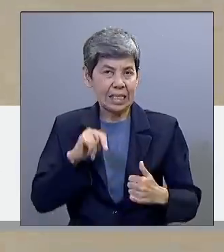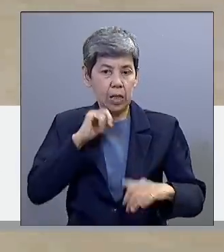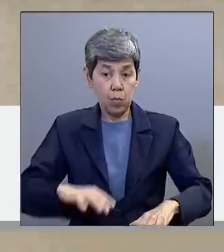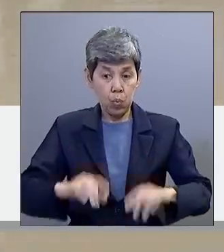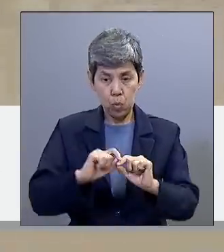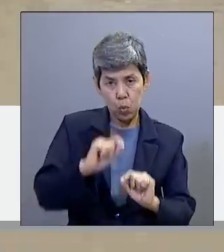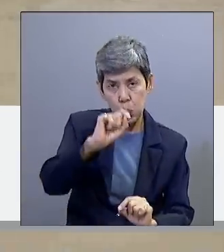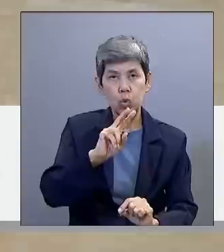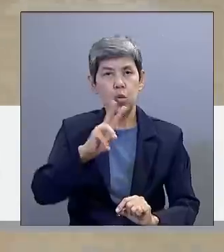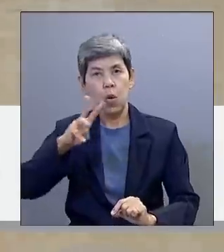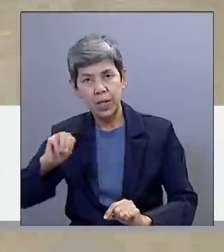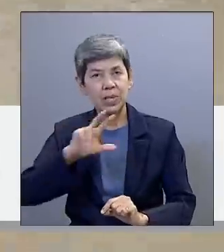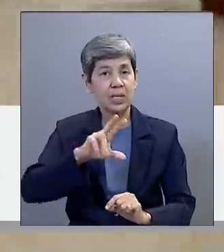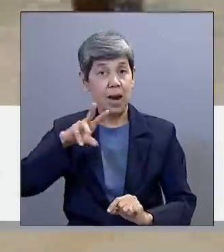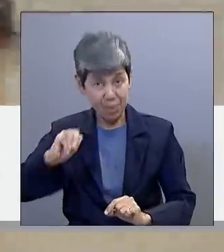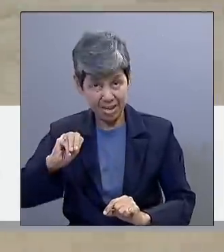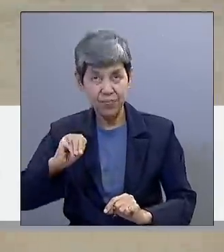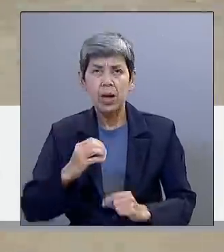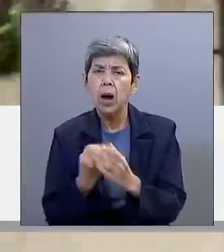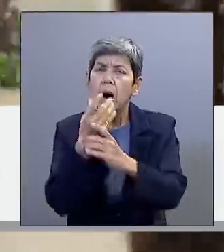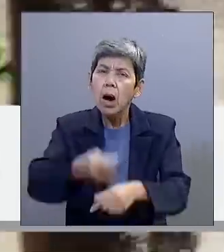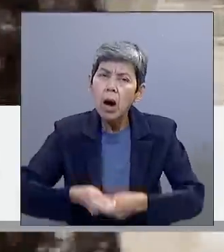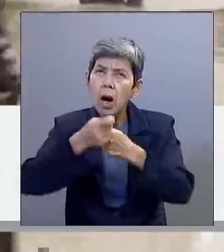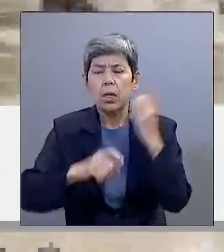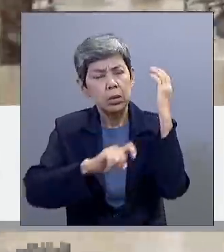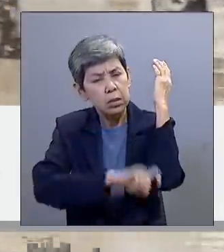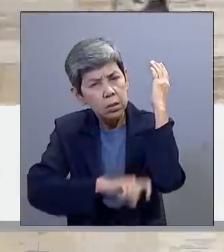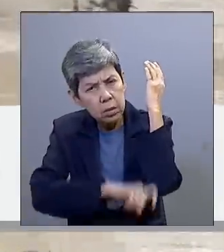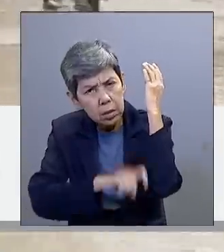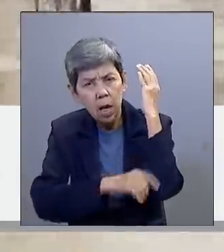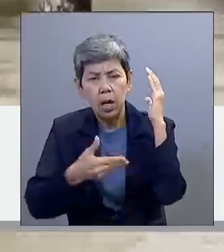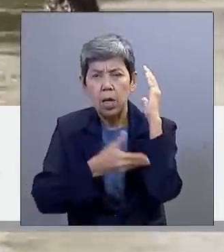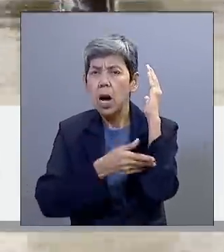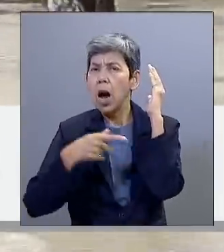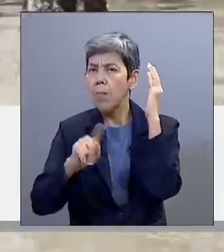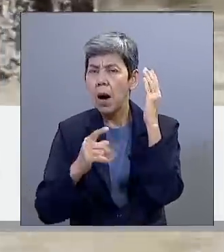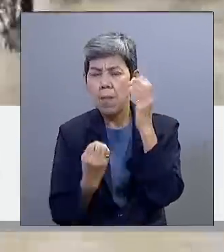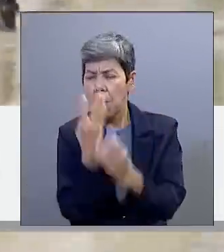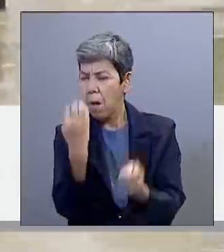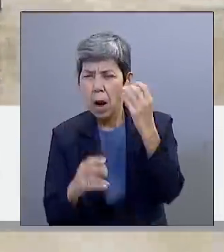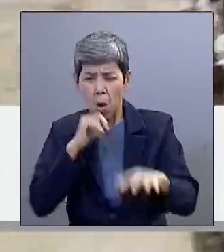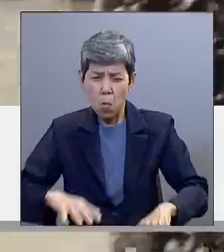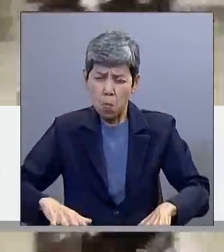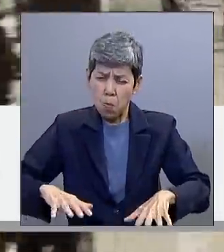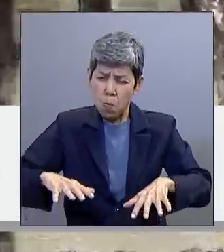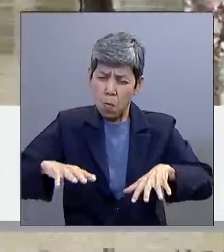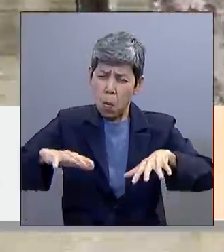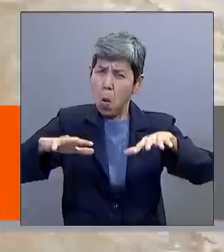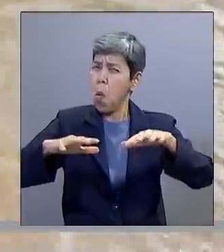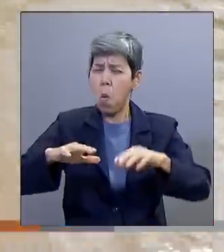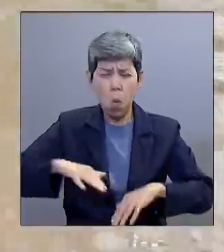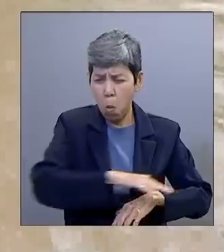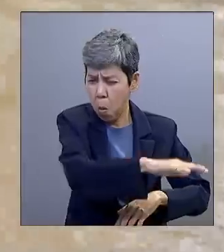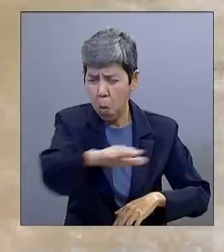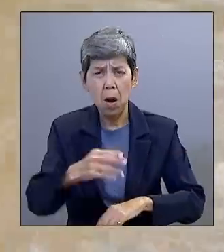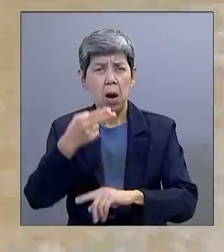ง 2-3 เมตรพื้นที่การเกษตรสวนยางสวนปาล์มพืชไร่ถูกน้ำท่วมแล้วนับหมื่นไร่นะค